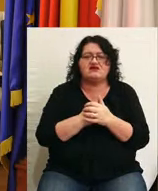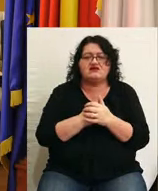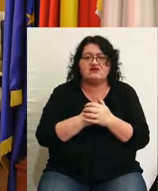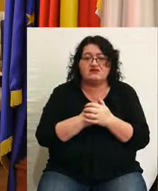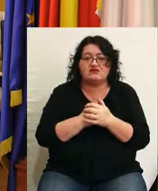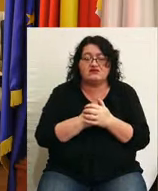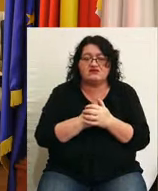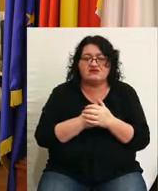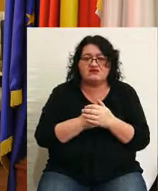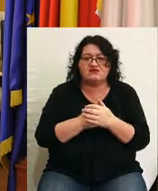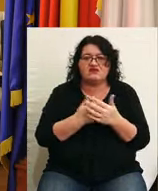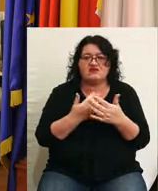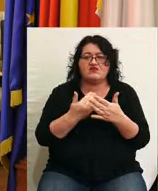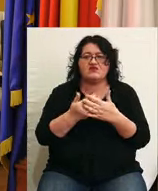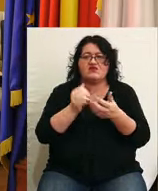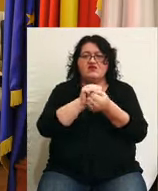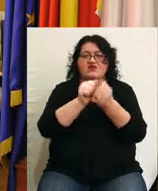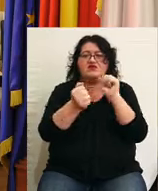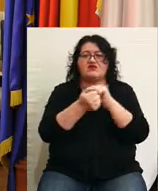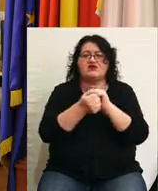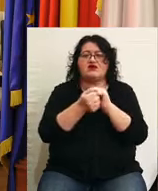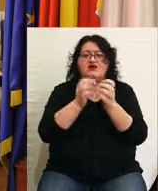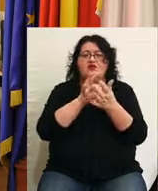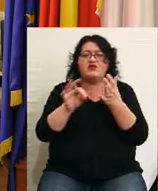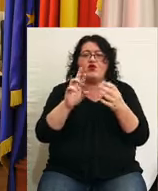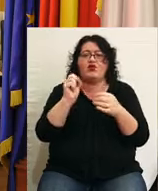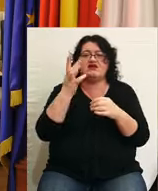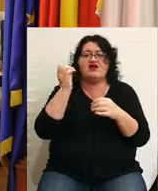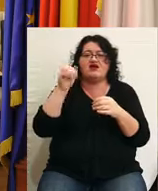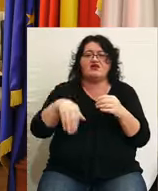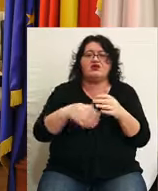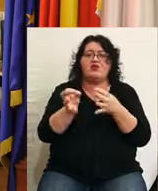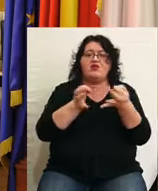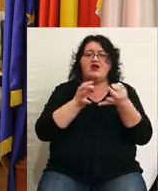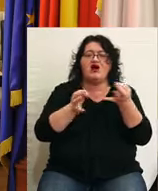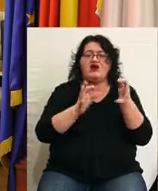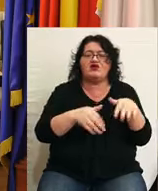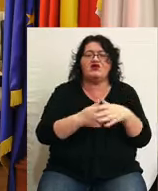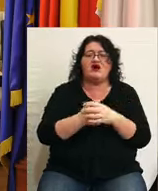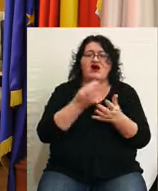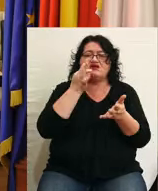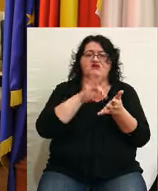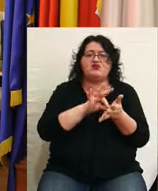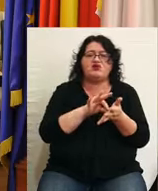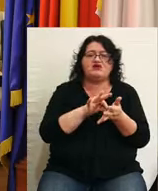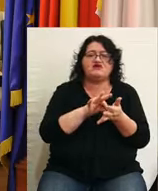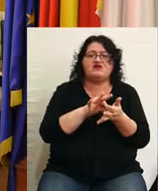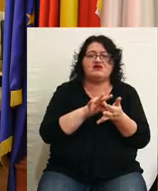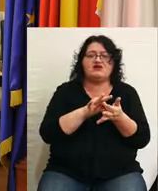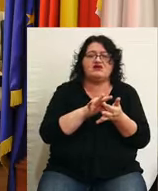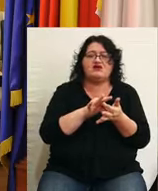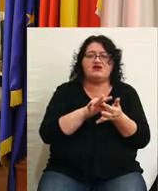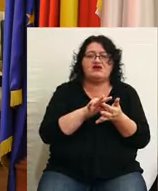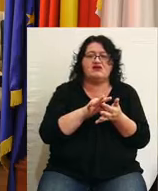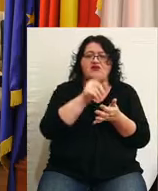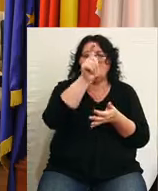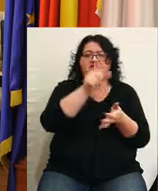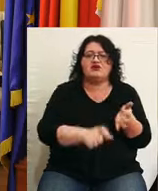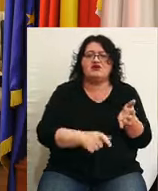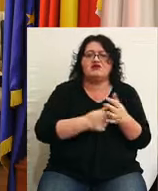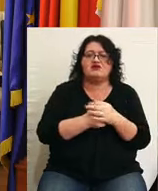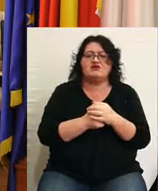electorală spuneați că aveți soluții pentru Colterm, că aveți planuri, ați promis dumneavoastră,